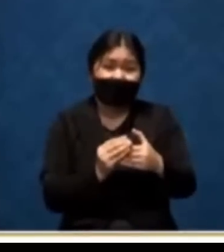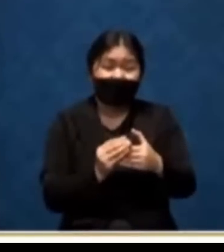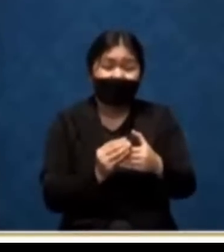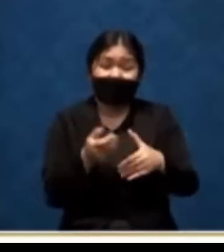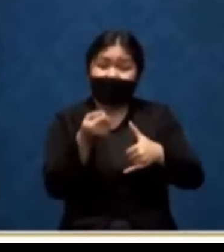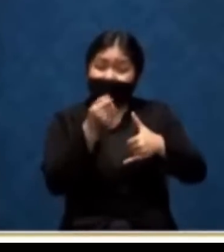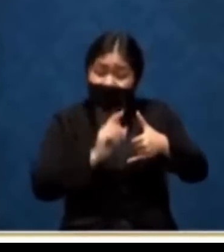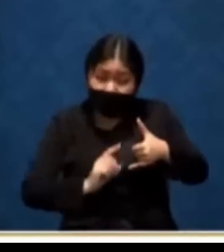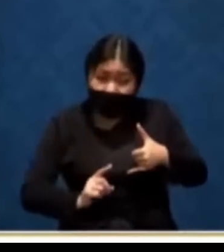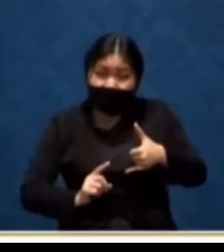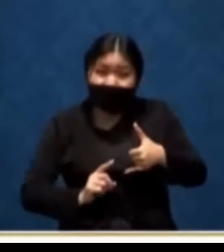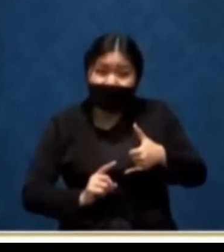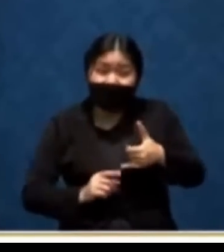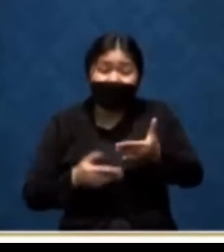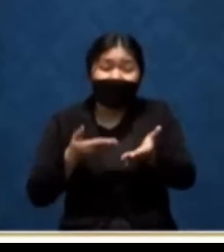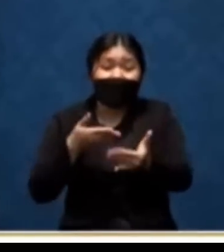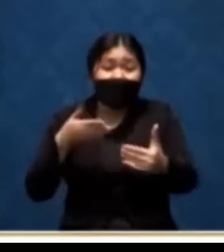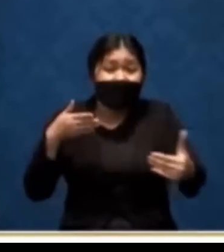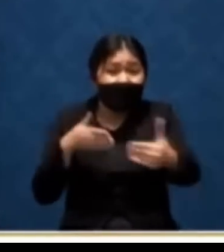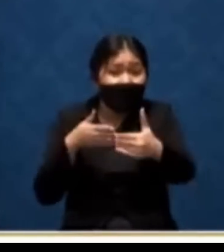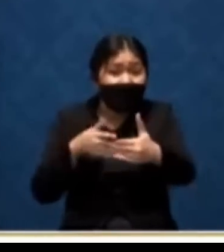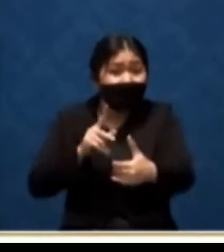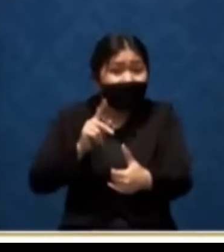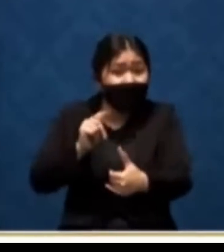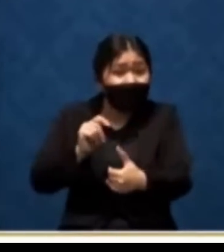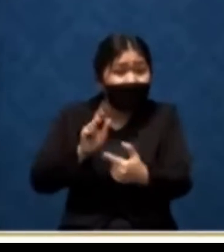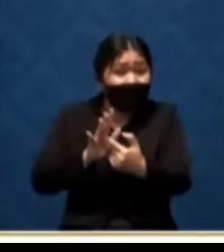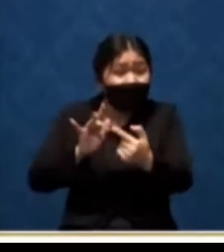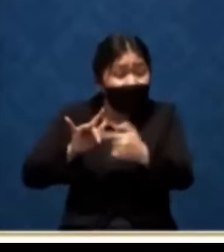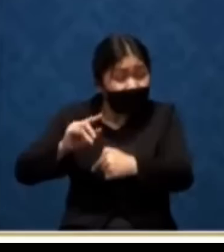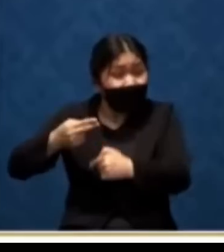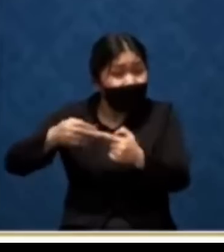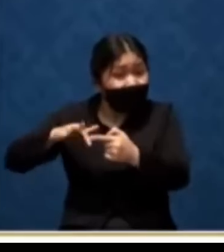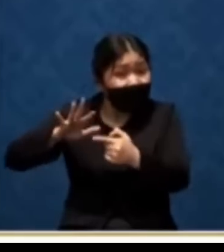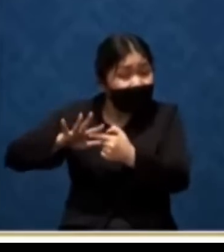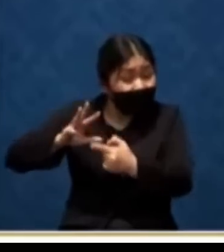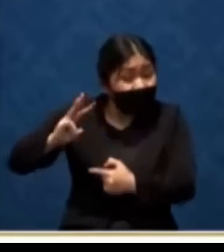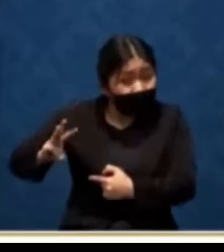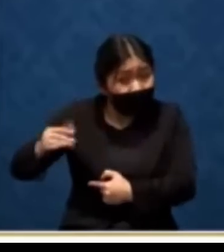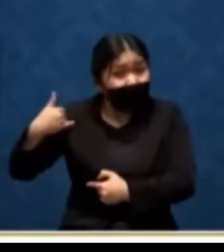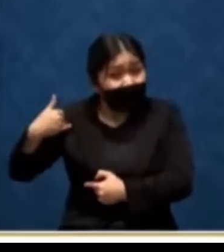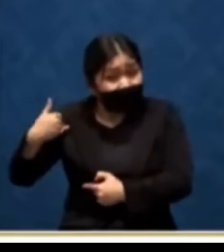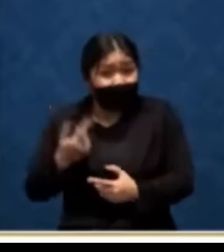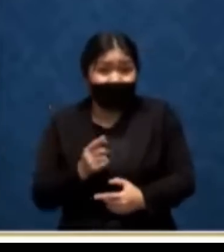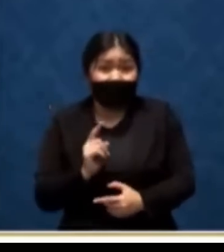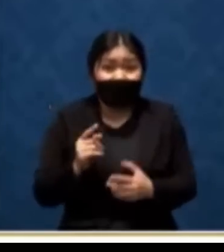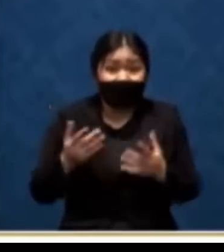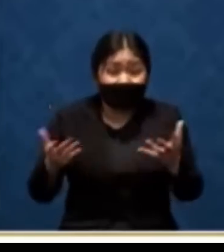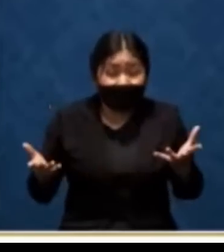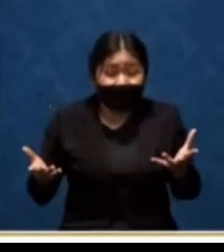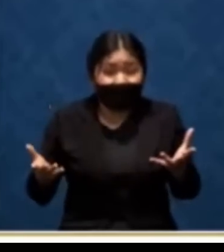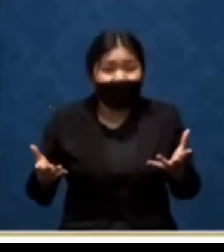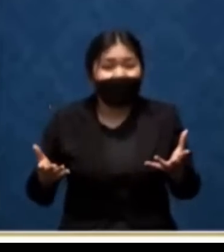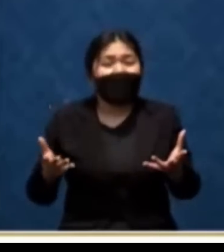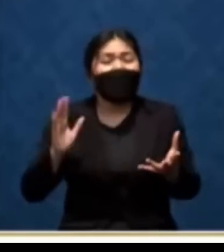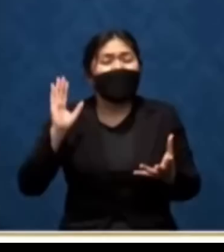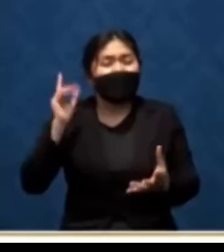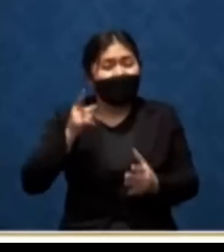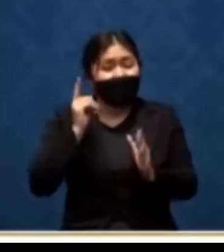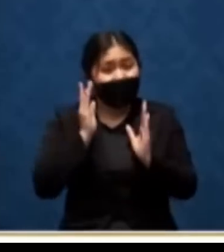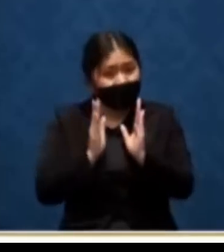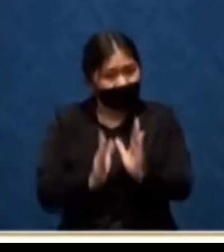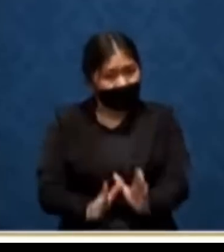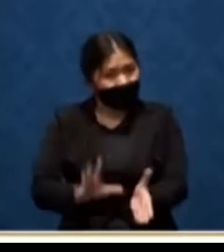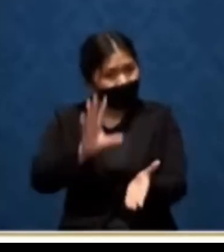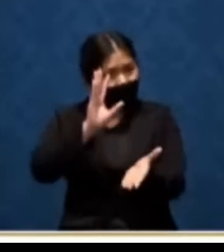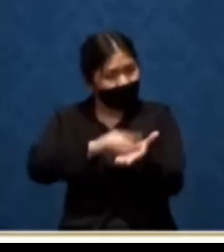ทไหนเป็นคนประเภทเดียวกับตู้ฮาวหรือเปล่าเรื่องพวกนี้ผู้ที่ต้องรู้ข้อมูล